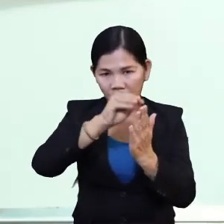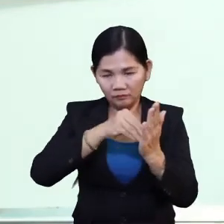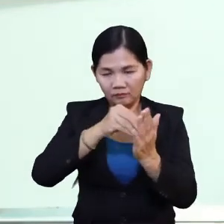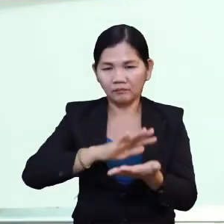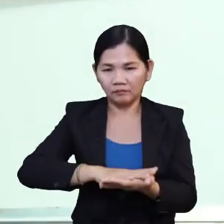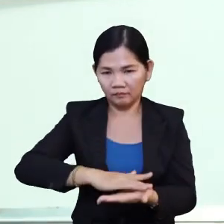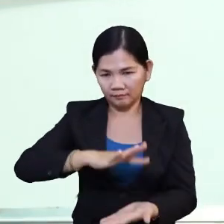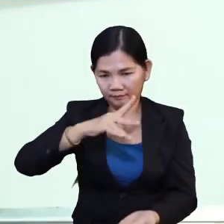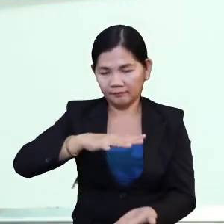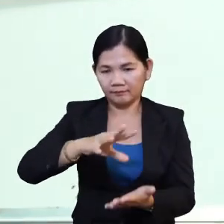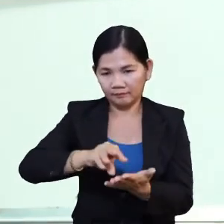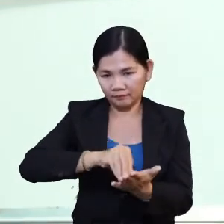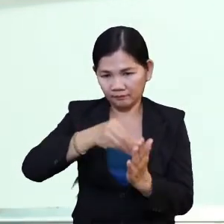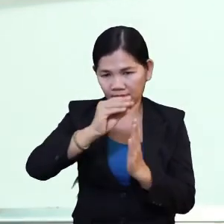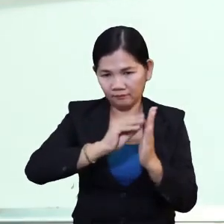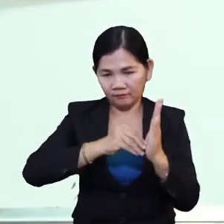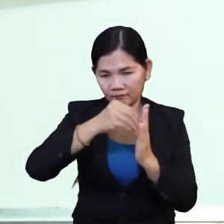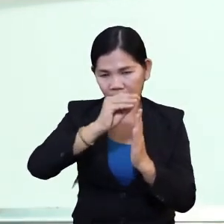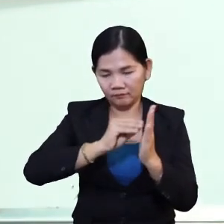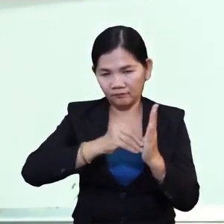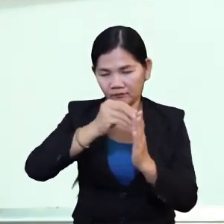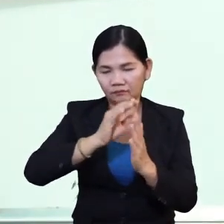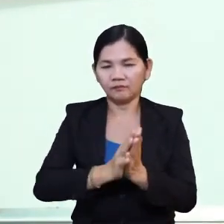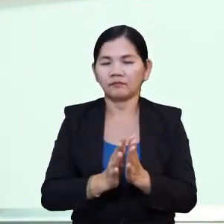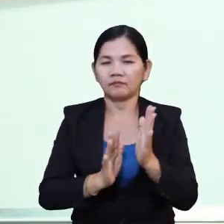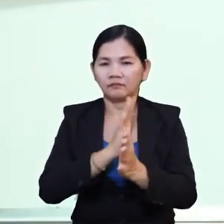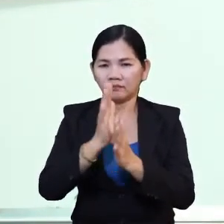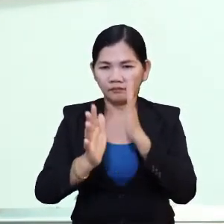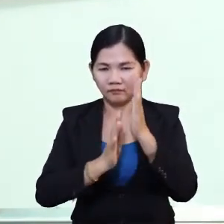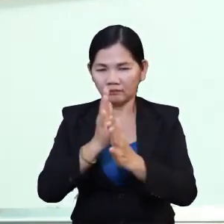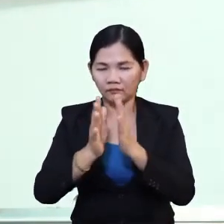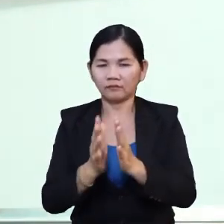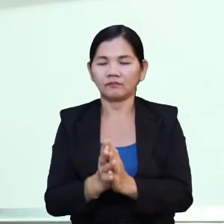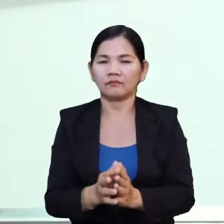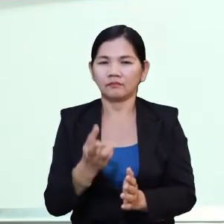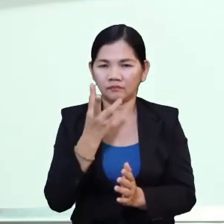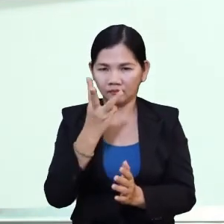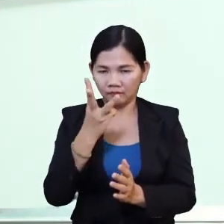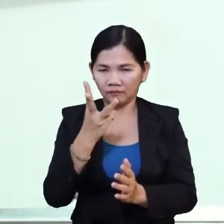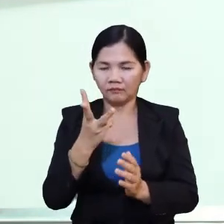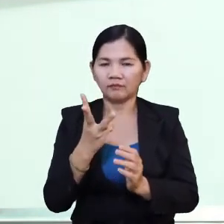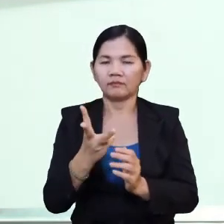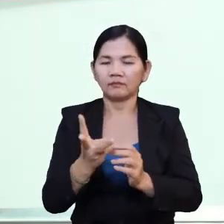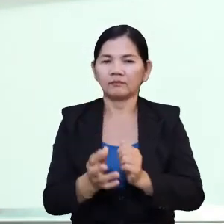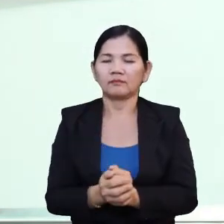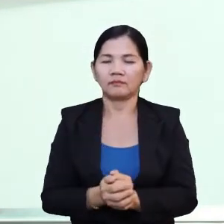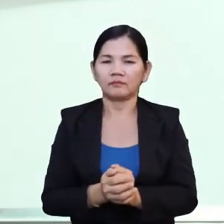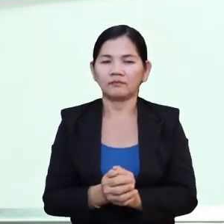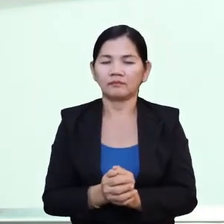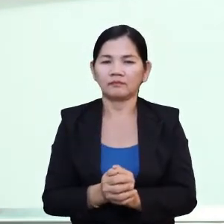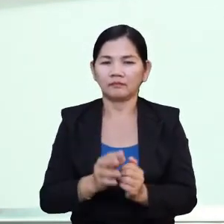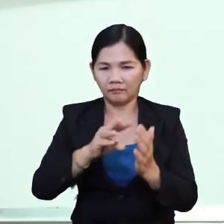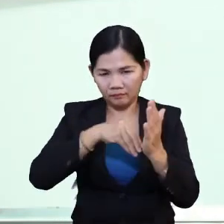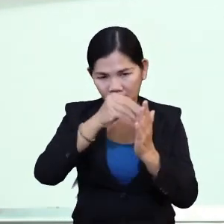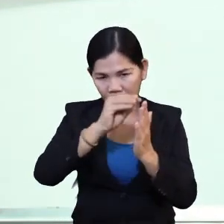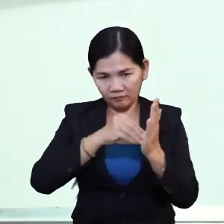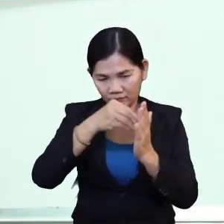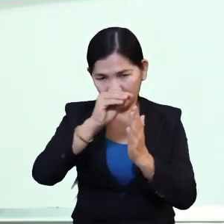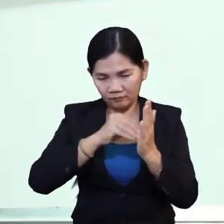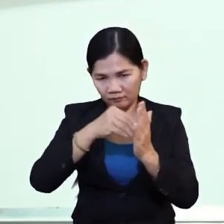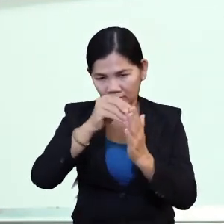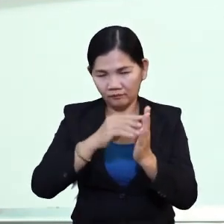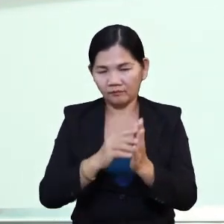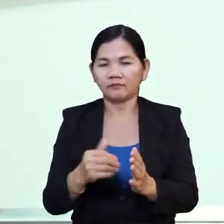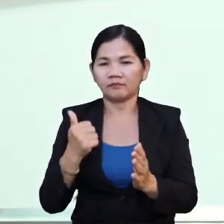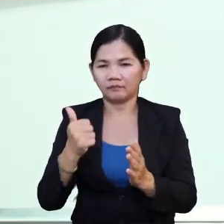នគូហើយកូនផាត់ពណ៌ចាផាត់ពណ៌ទៅតាមសញ្ញាចរាចរណ៍របស់យើងគឺមាន3ពណ៌អម្បាញ់មិញអញ្ចឹងកូនអាចផាត់បានទេកូន